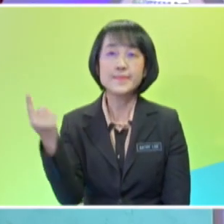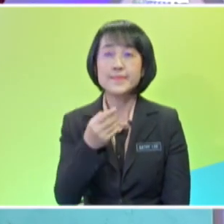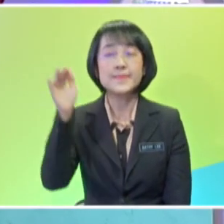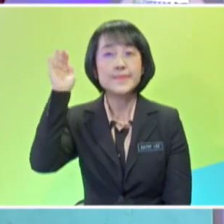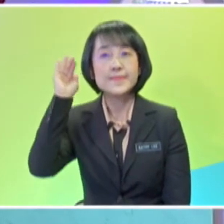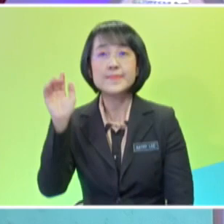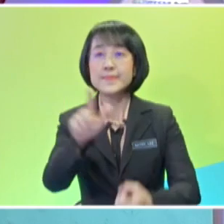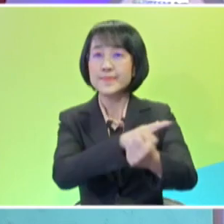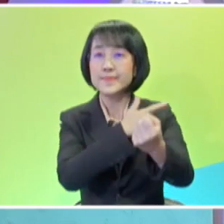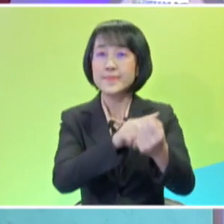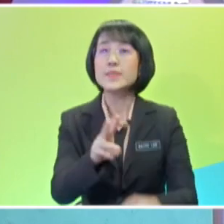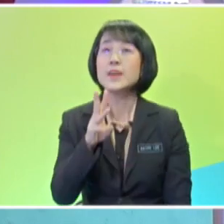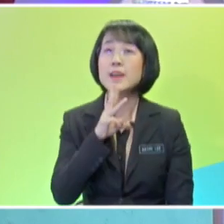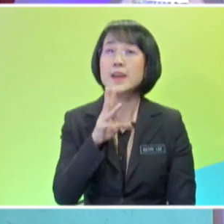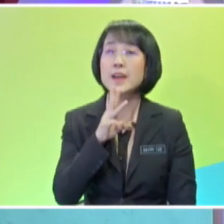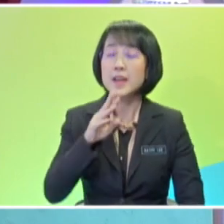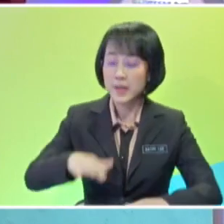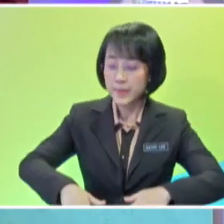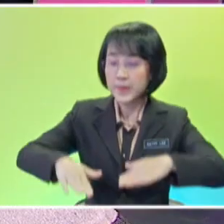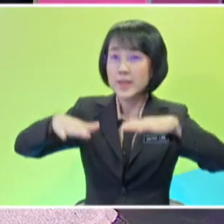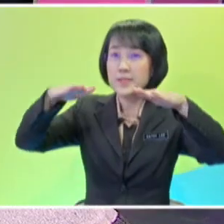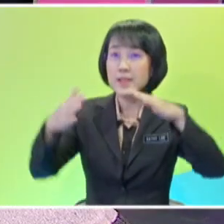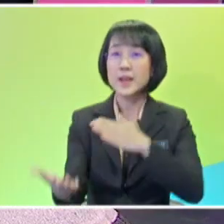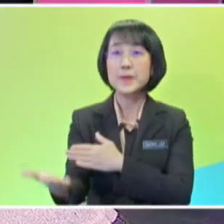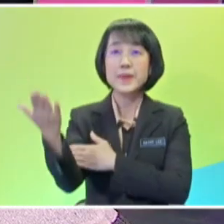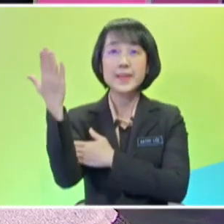pasang pagi pasang pagi